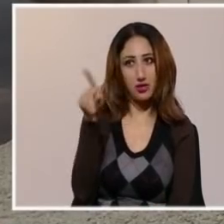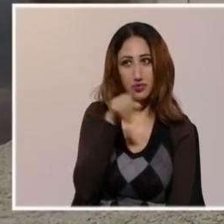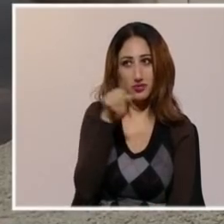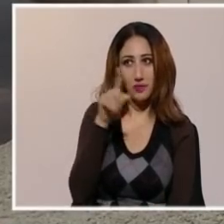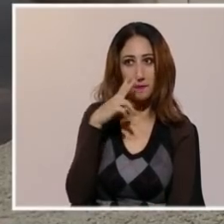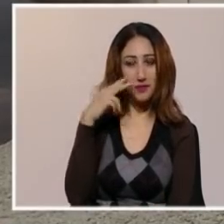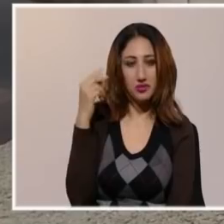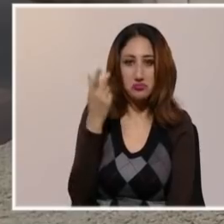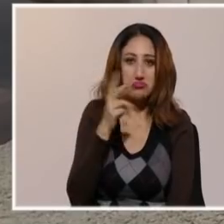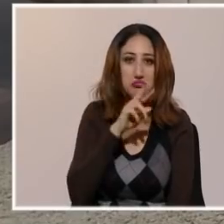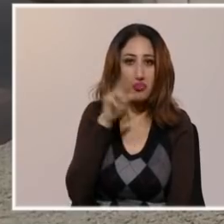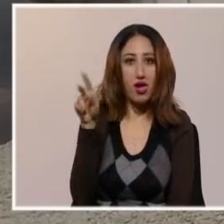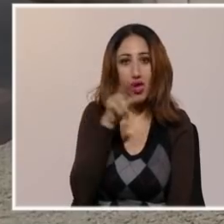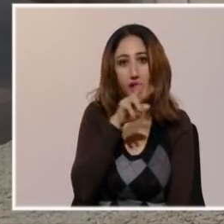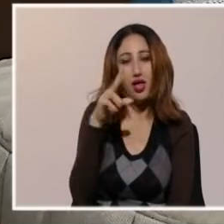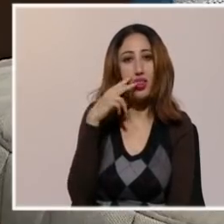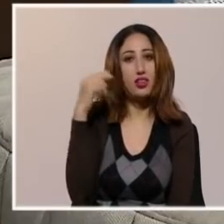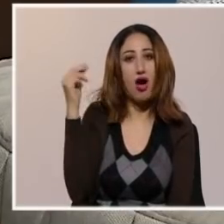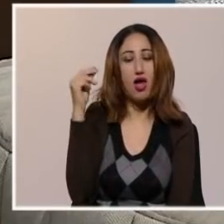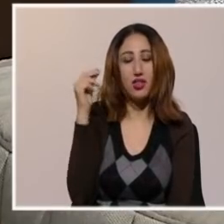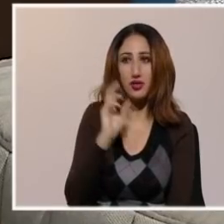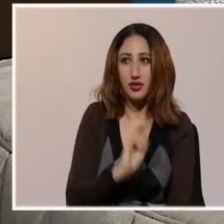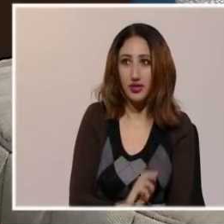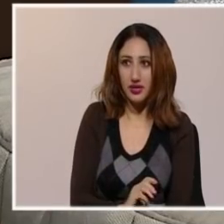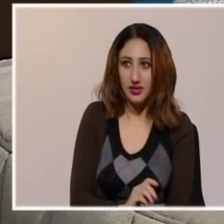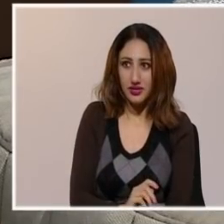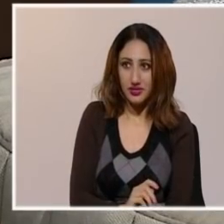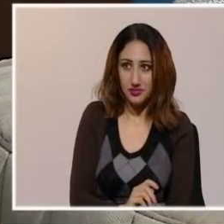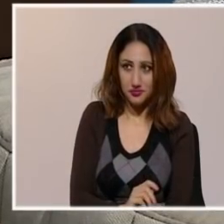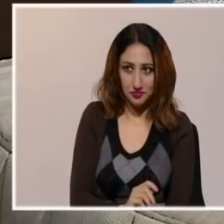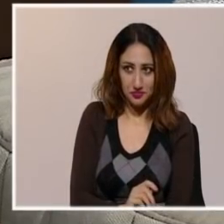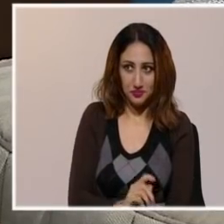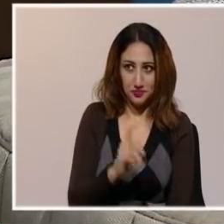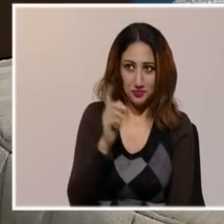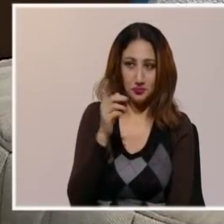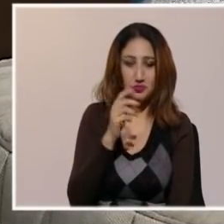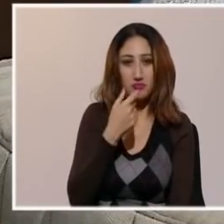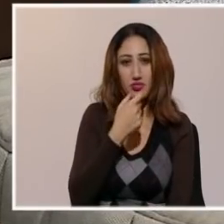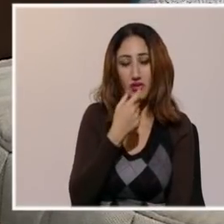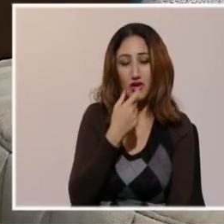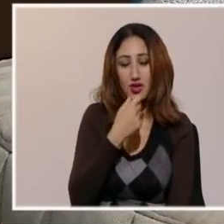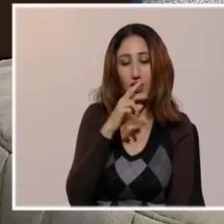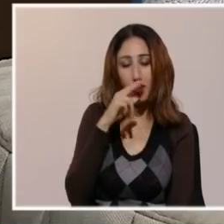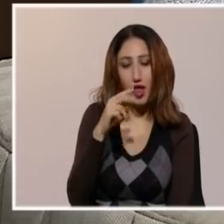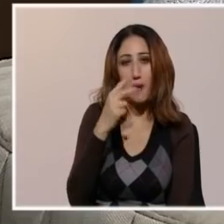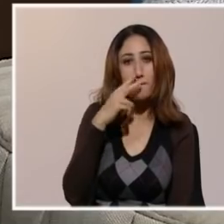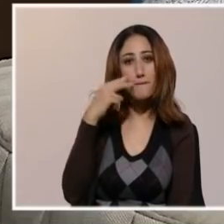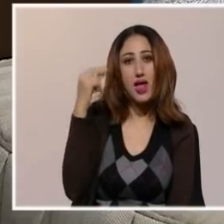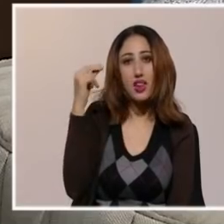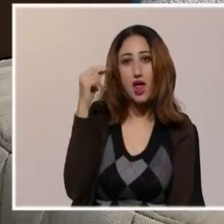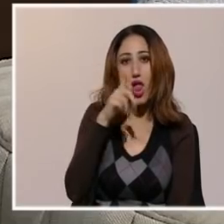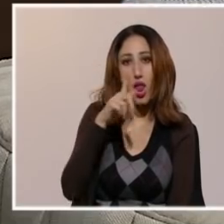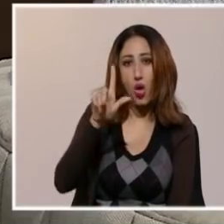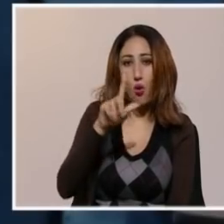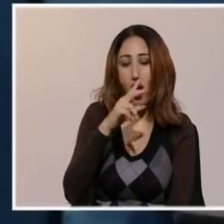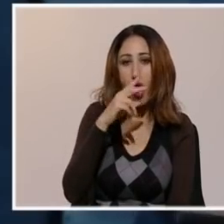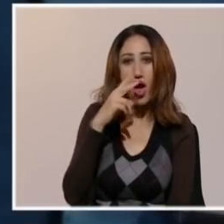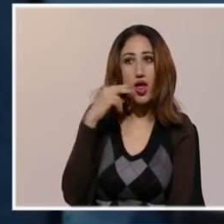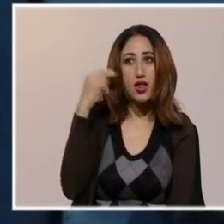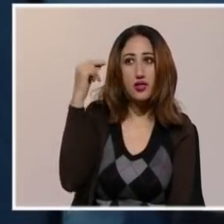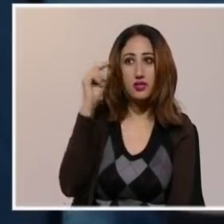كي تو ما فيست ما فاتو ان سغواردو كوسي ايو كواند تافيستو مي غواردا الورا دا كول مومينتو ايو كومينشاتو